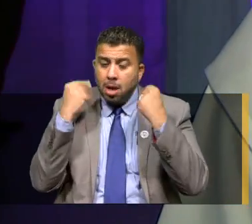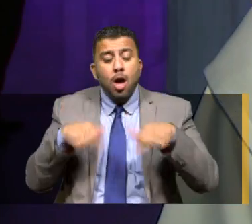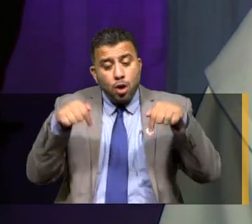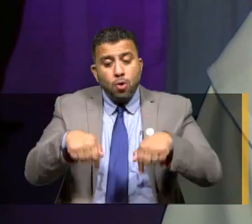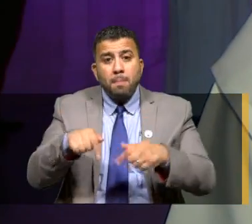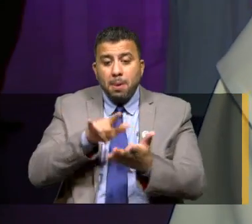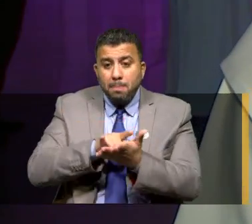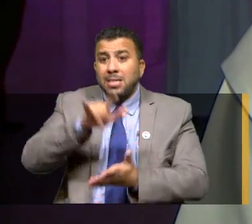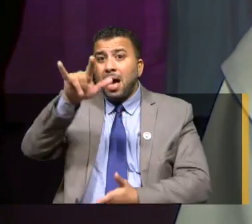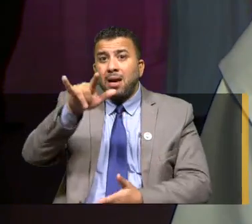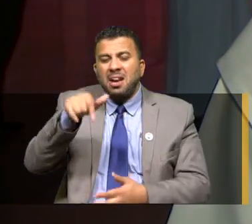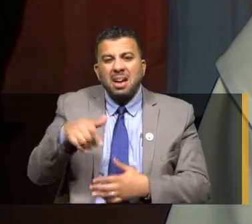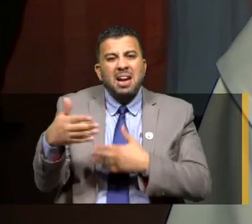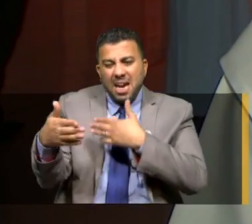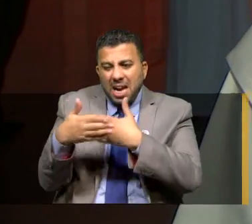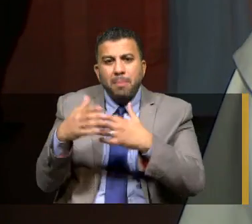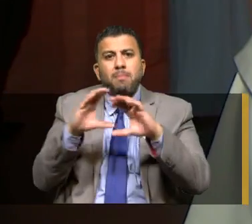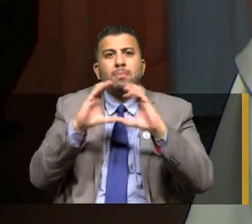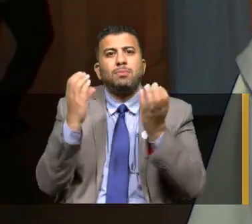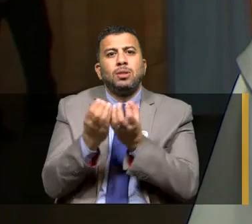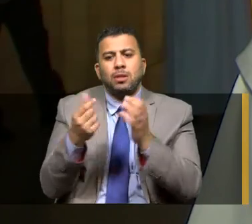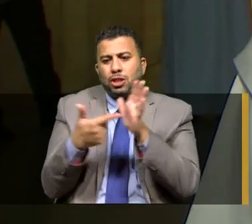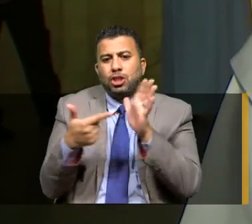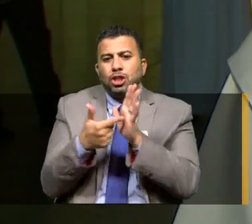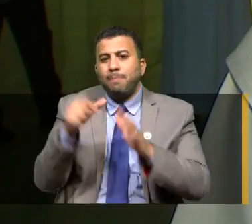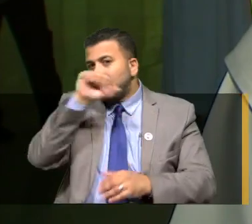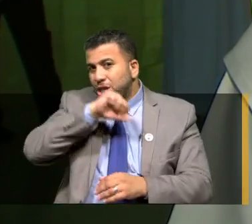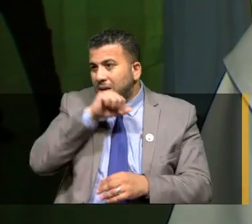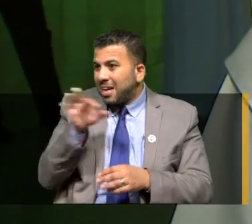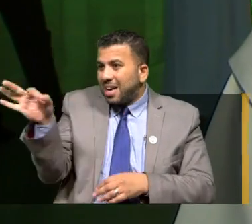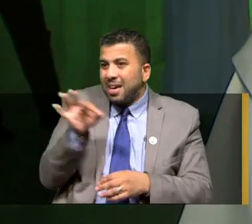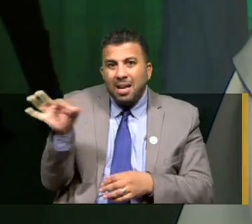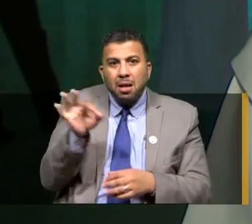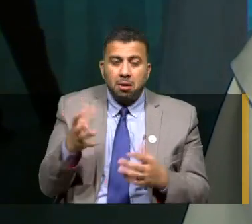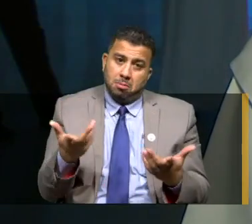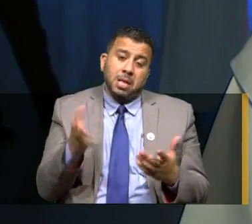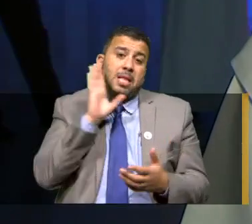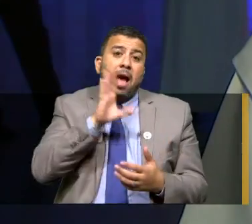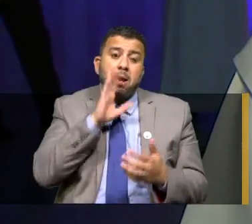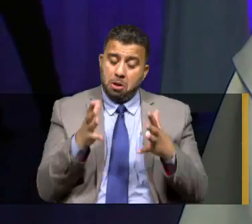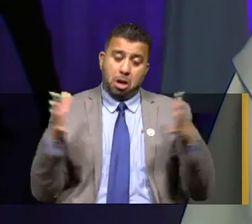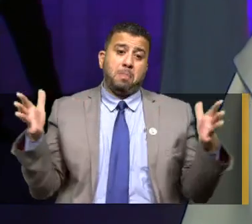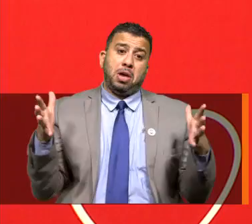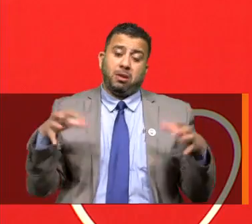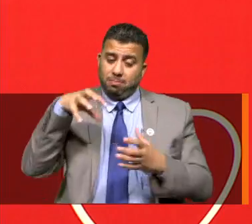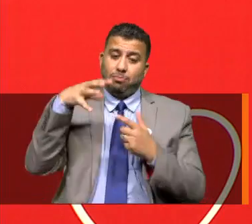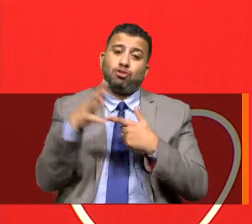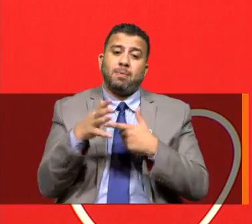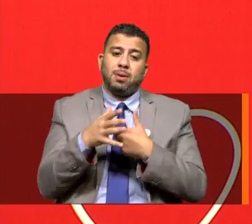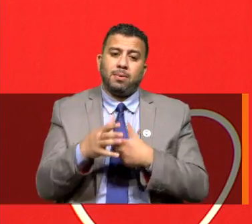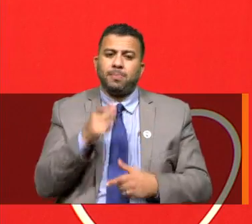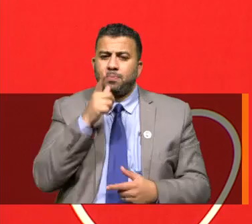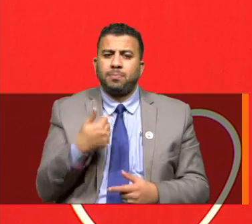المطار قريب من مجمع الجامعات الموجودة في الشارقة وهو أكبر صرح تعليمي في المنطقة.